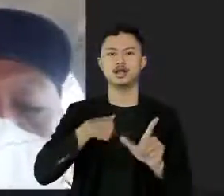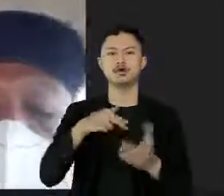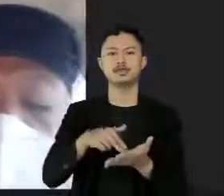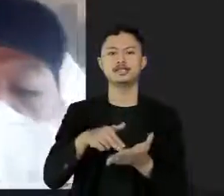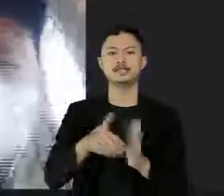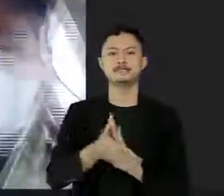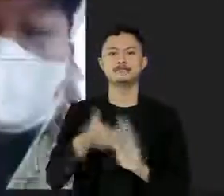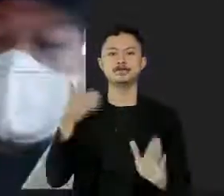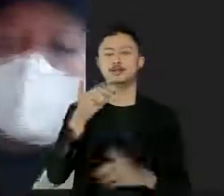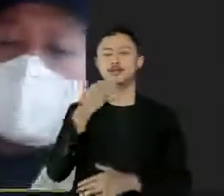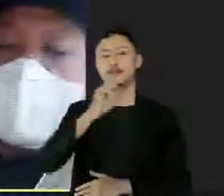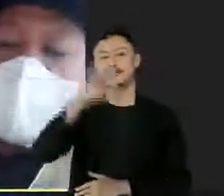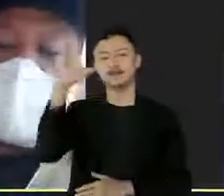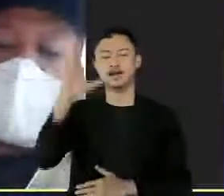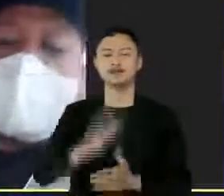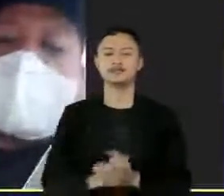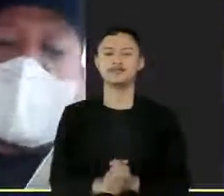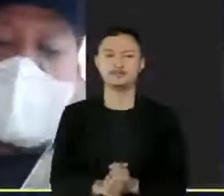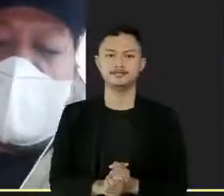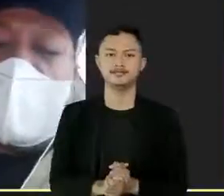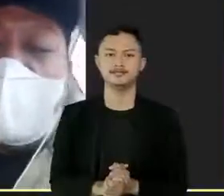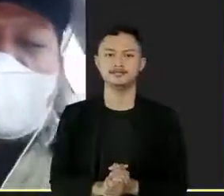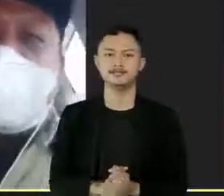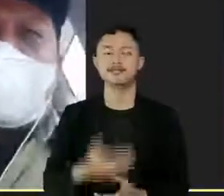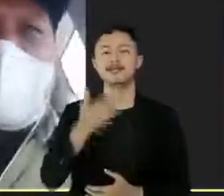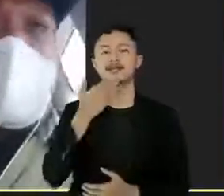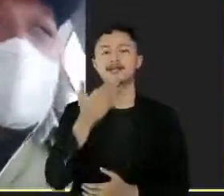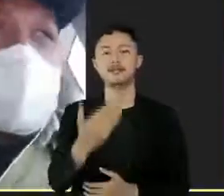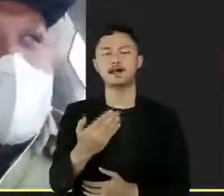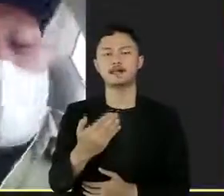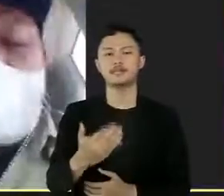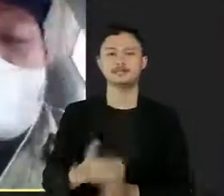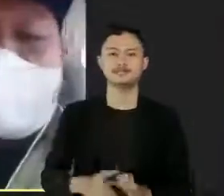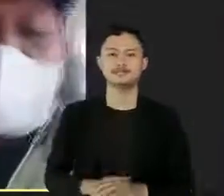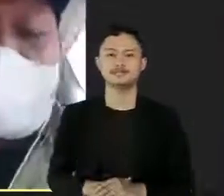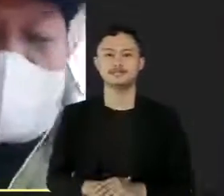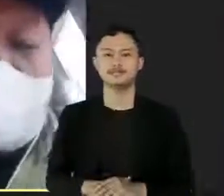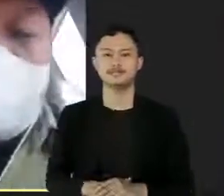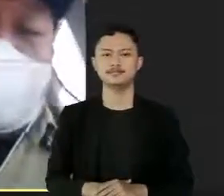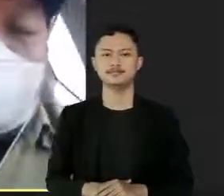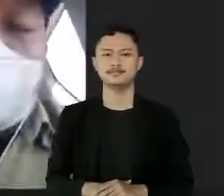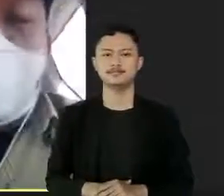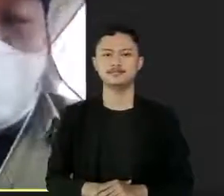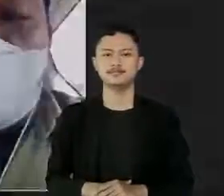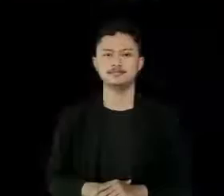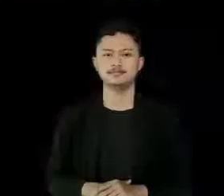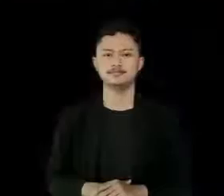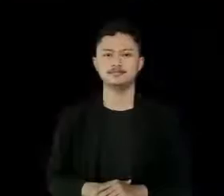diri. Selamat siang. Selamat siang. Terima kasih Pak Troy. Salam desa wisata.